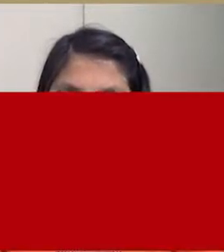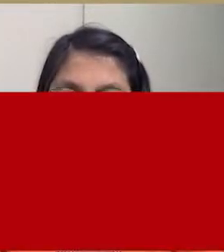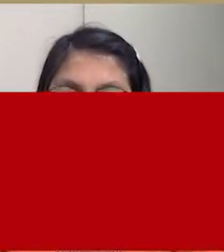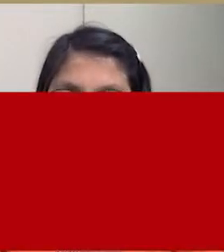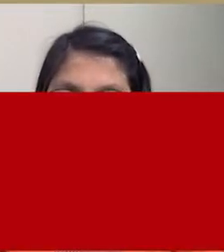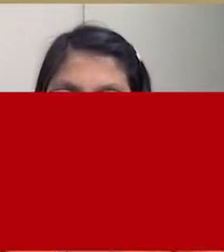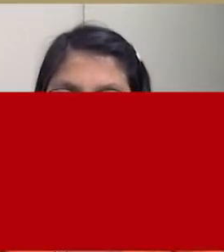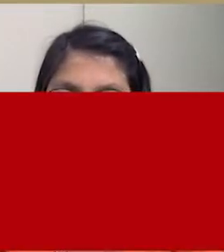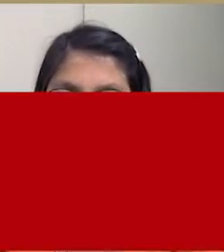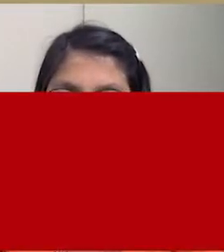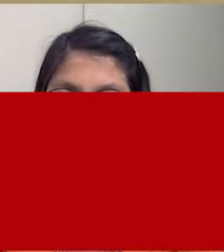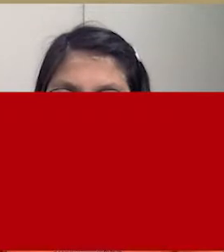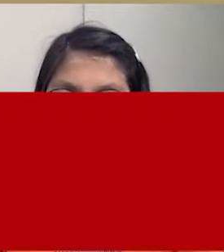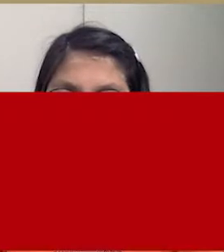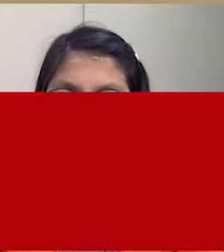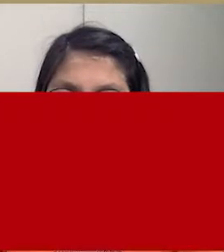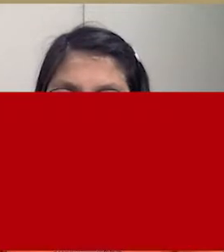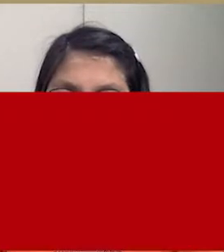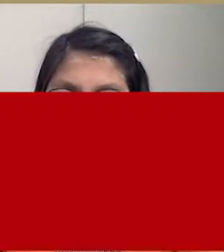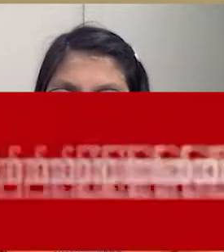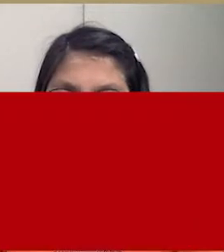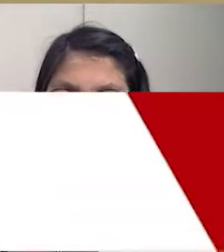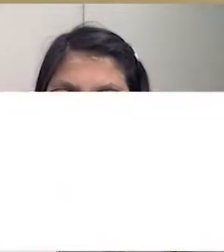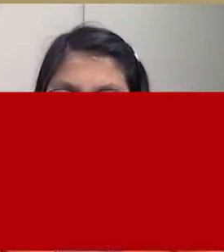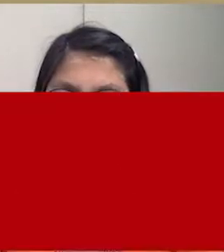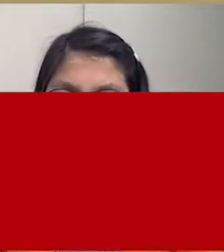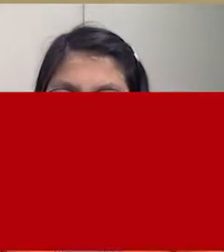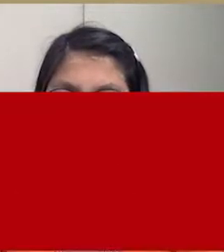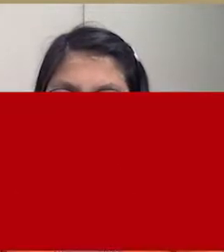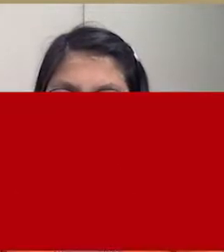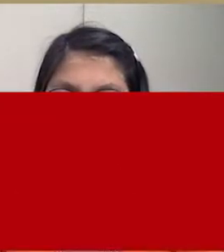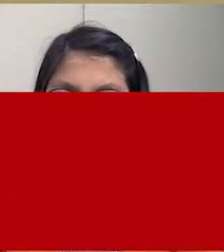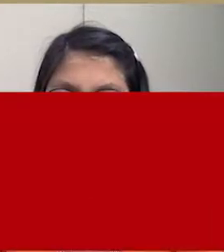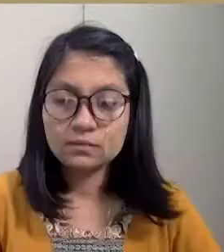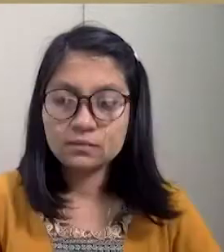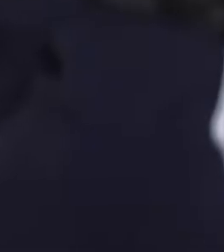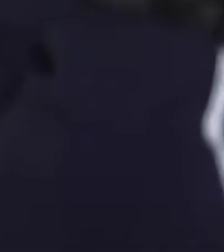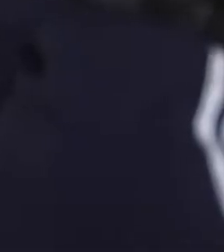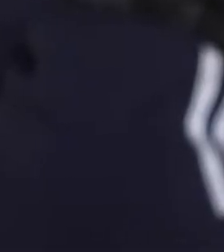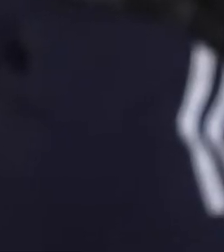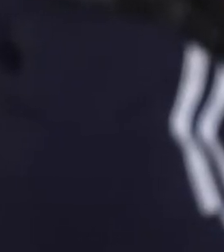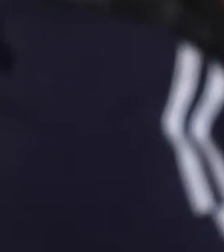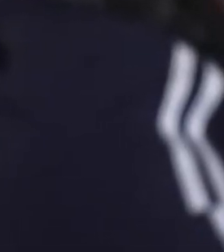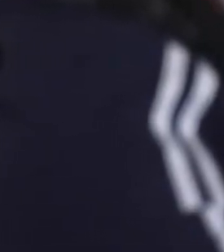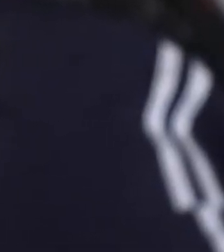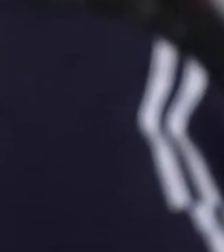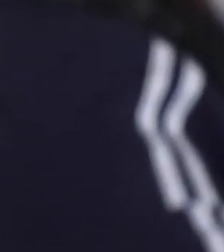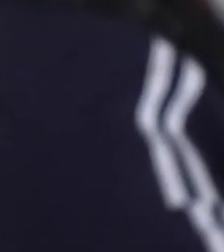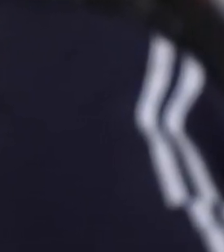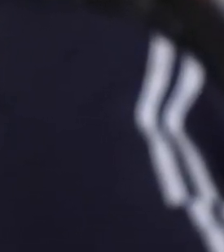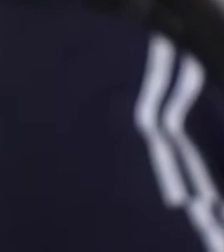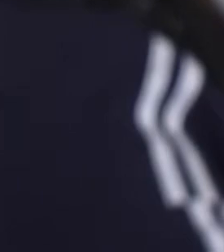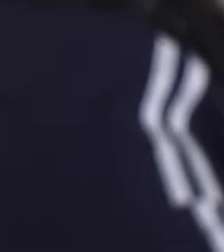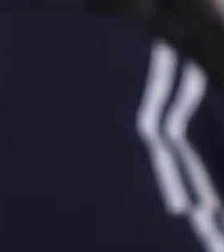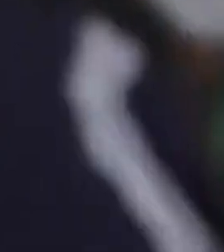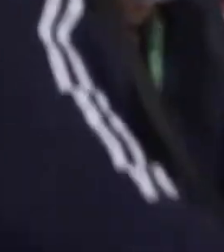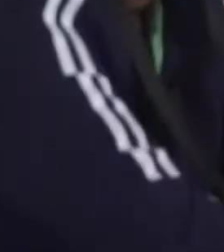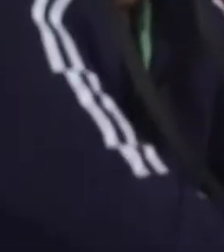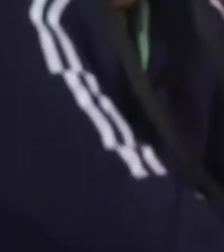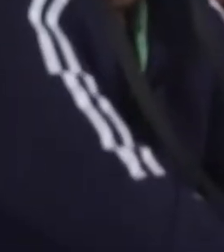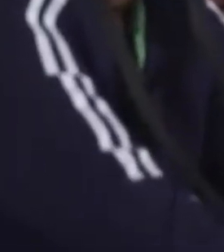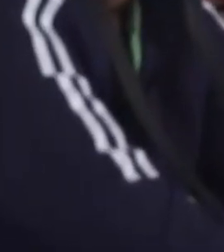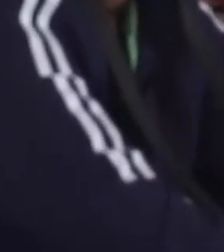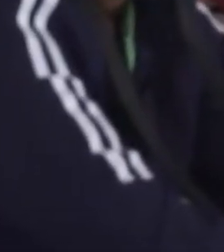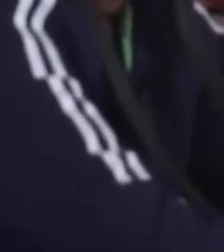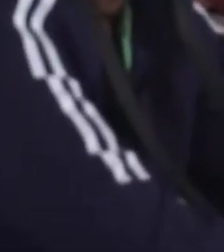မှာနေရတဲ့ဘယ်လိုသမားတွေကသူတို့တွေအစားဖို့ကအစားဖို့အစားတော့ကရိုက်ကြသမားတွေရှိရနေပြီရှာစားလို့ရတယ်အပေါင်းအသင်းတွေရှိရ